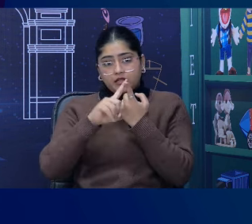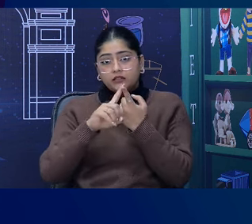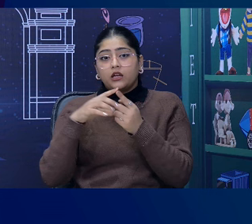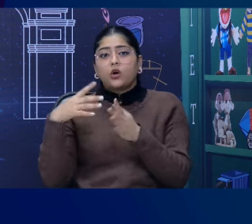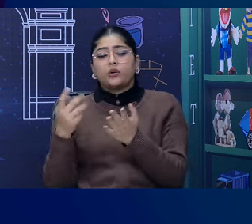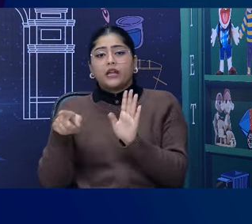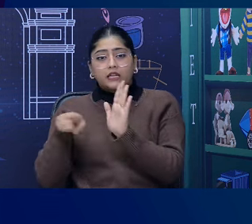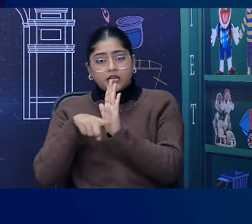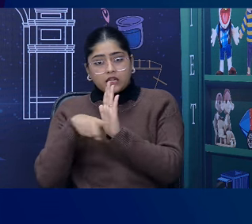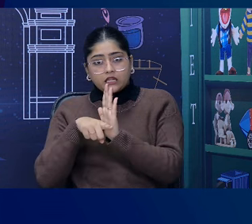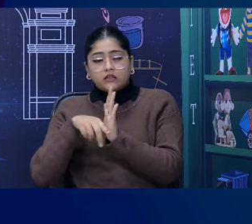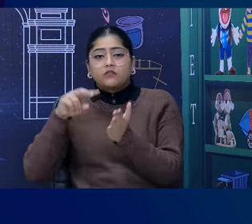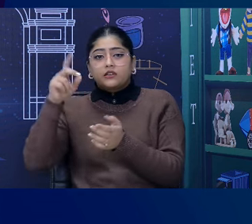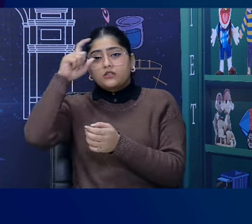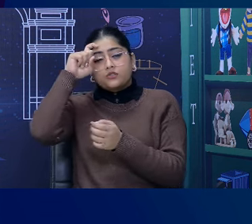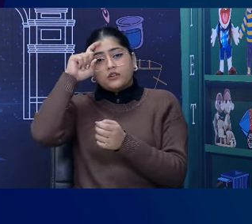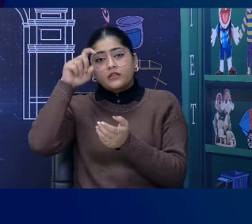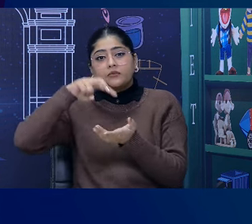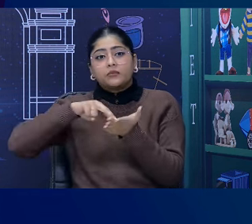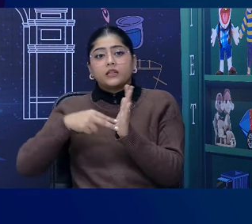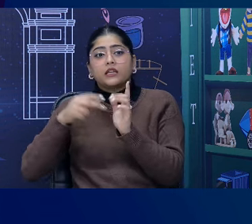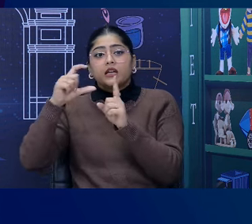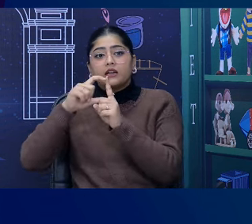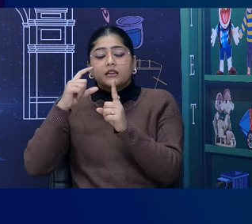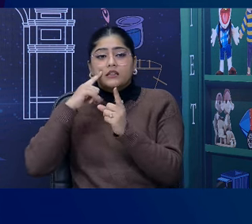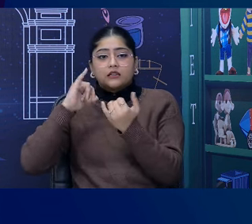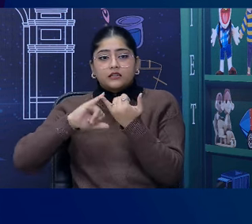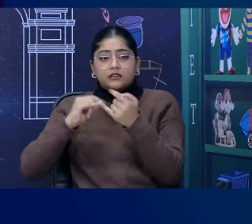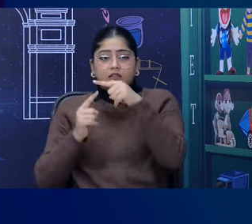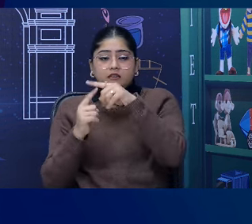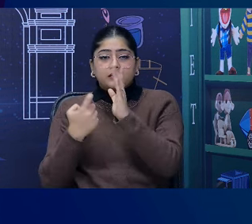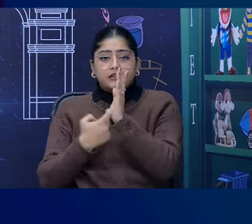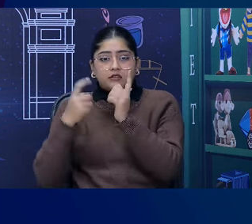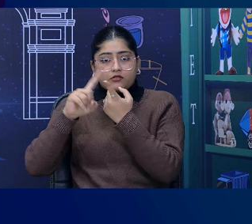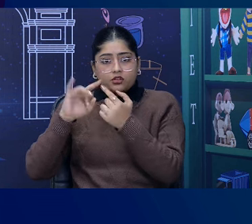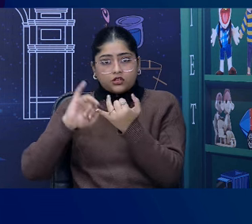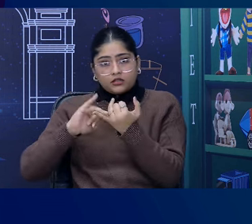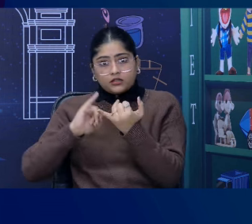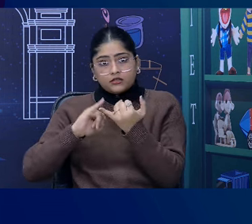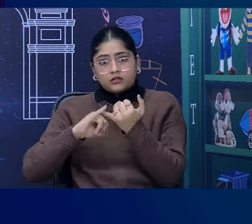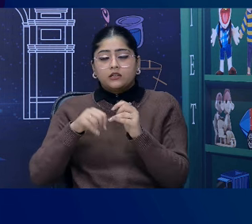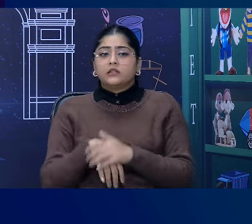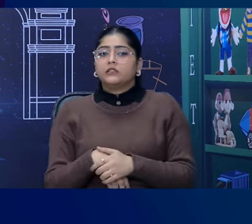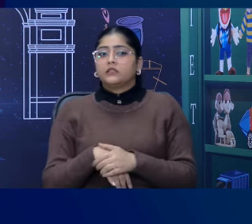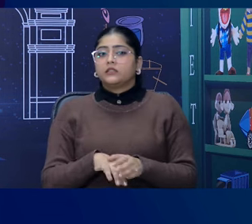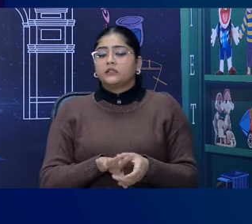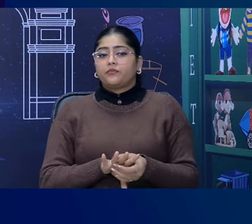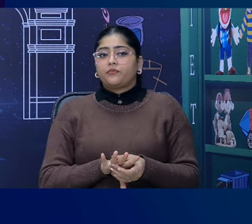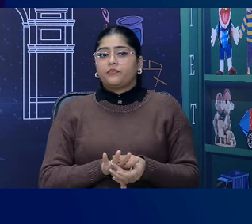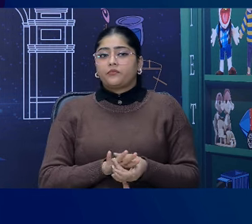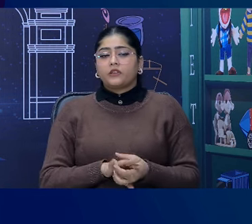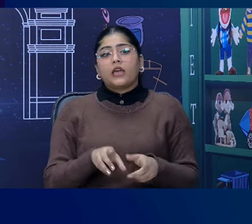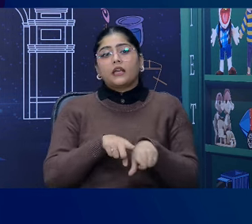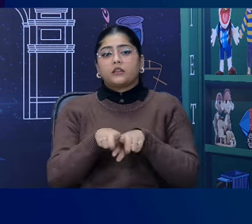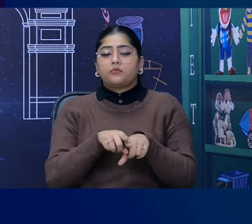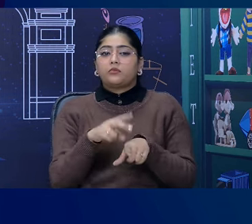का एग्जांपल लूं ए अब ग्रेड 12 का टॉपिक है ये स्ट्रेस मोस्टली जब हम बात करते हैं उनके पास ऑप्शन है अच्छा दो कॉलेजेस में एडमिशन